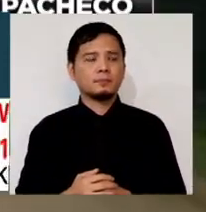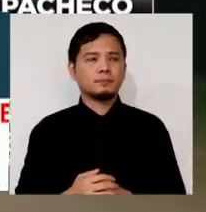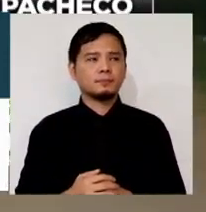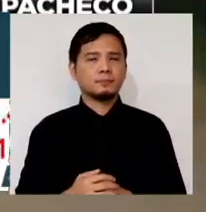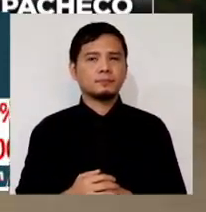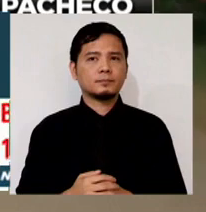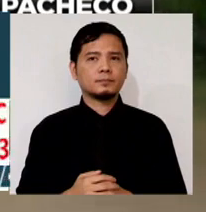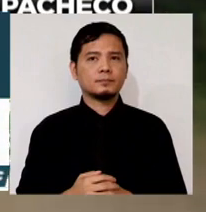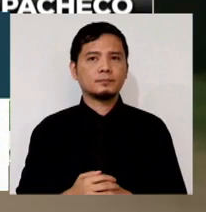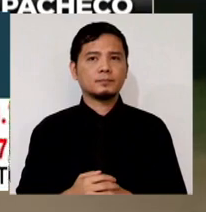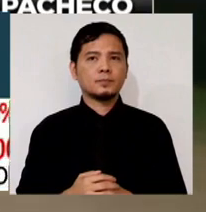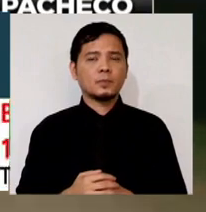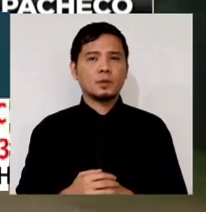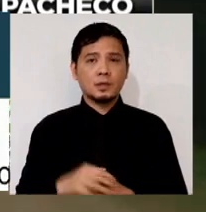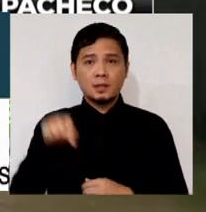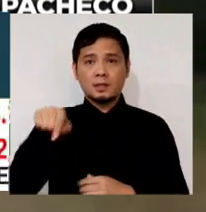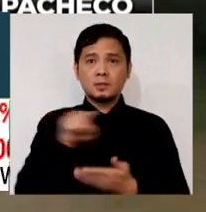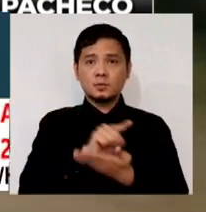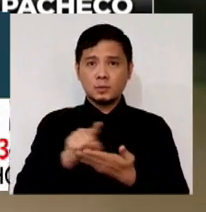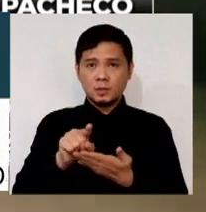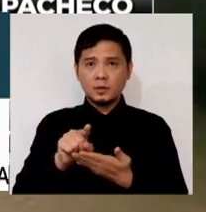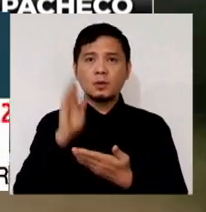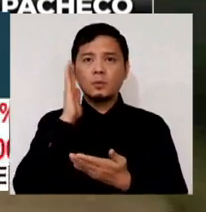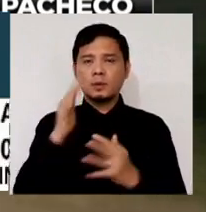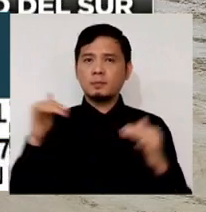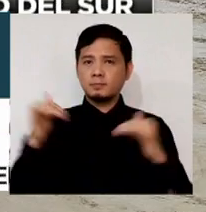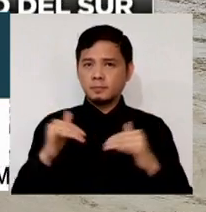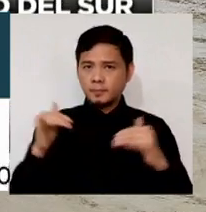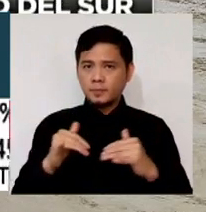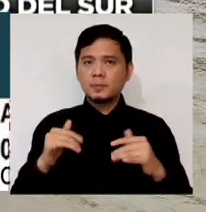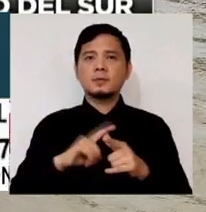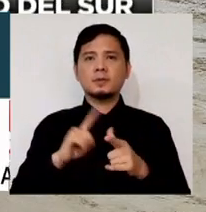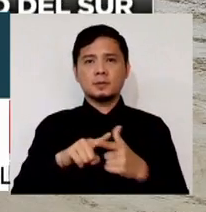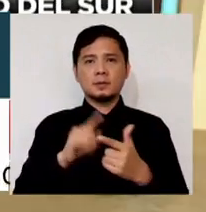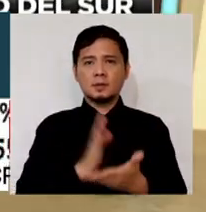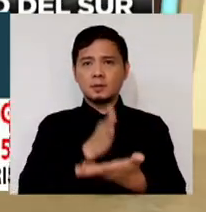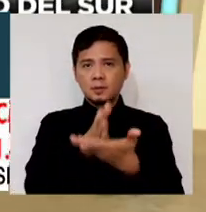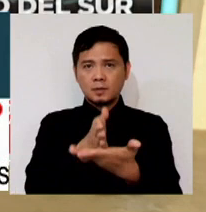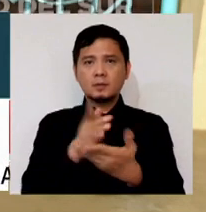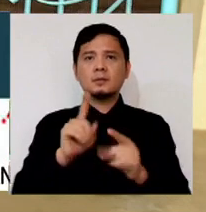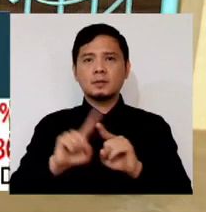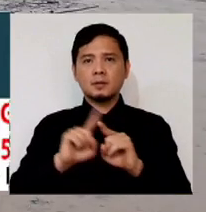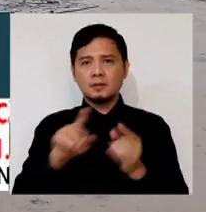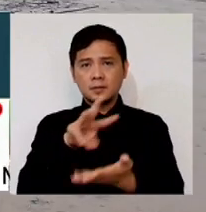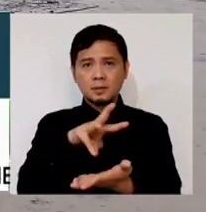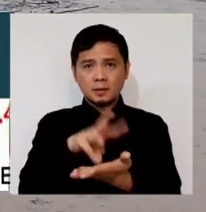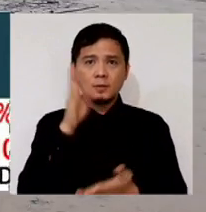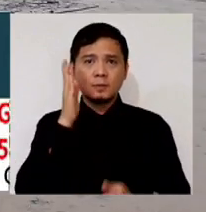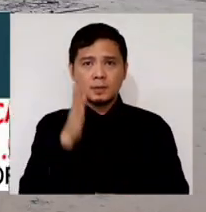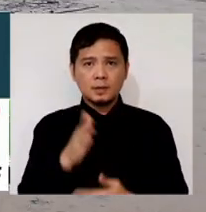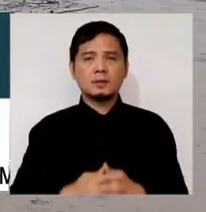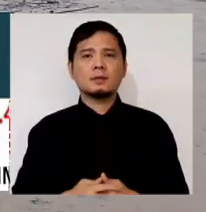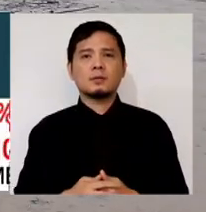Mag-release na kami within this week sa mga municipality. We will be